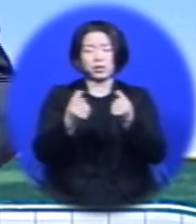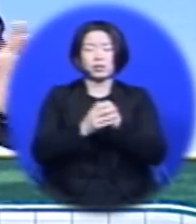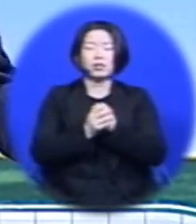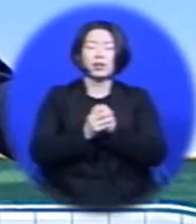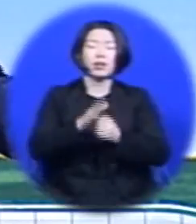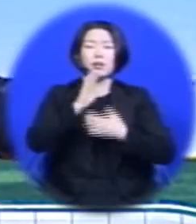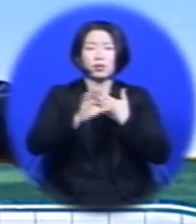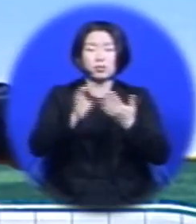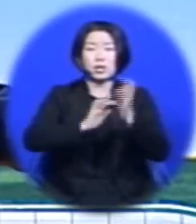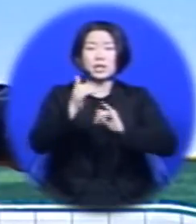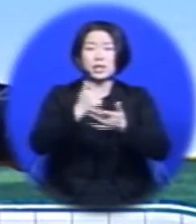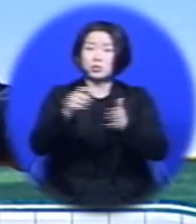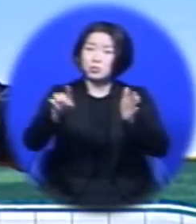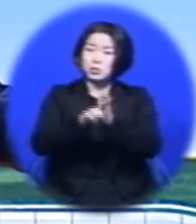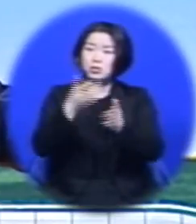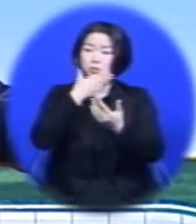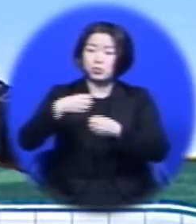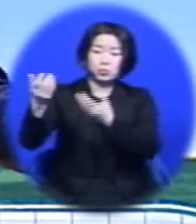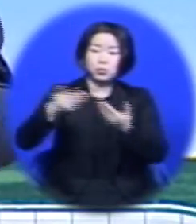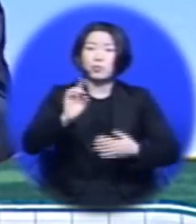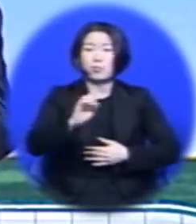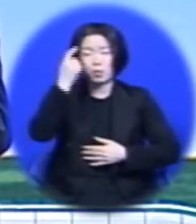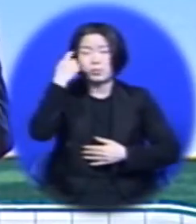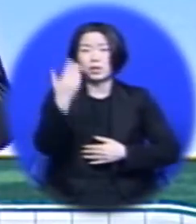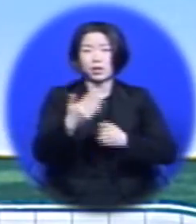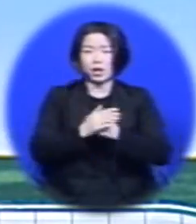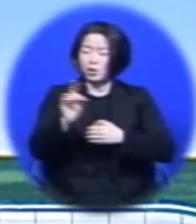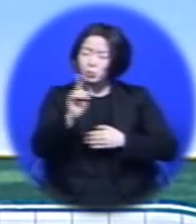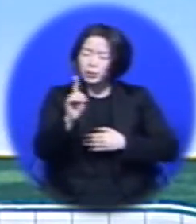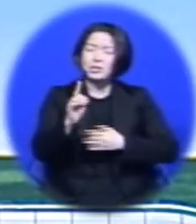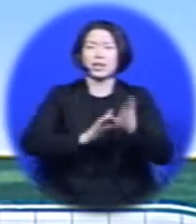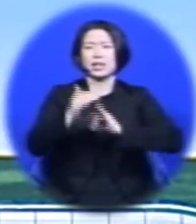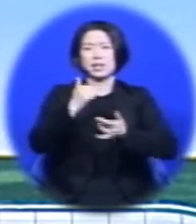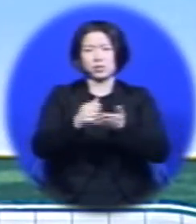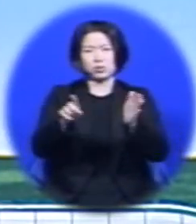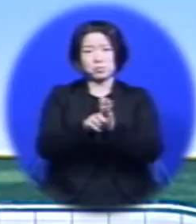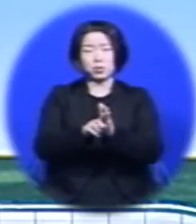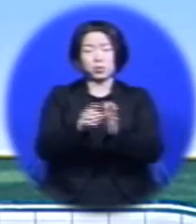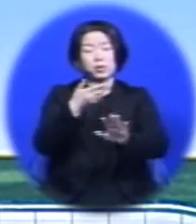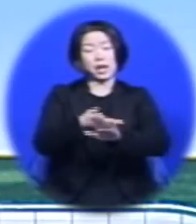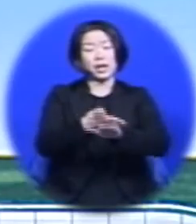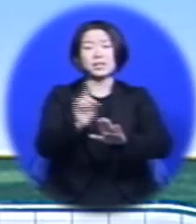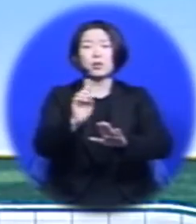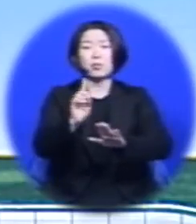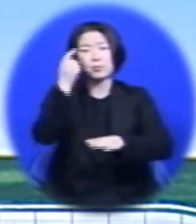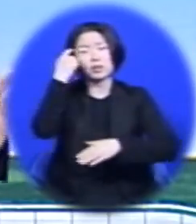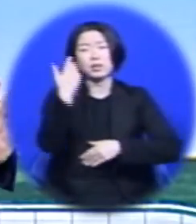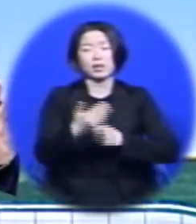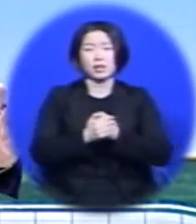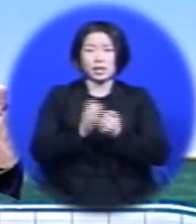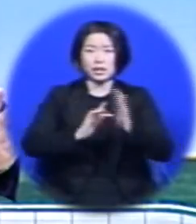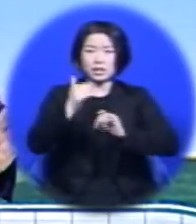그러면 예수 믿은 축복은 뭡니까 도대체 예수 믿고 달라진 게 뭡니까 예수 믿고